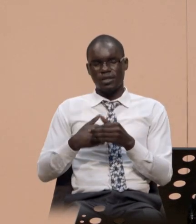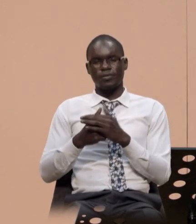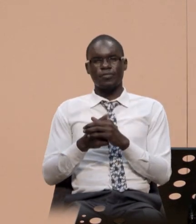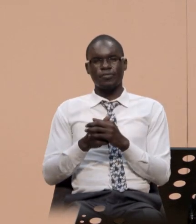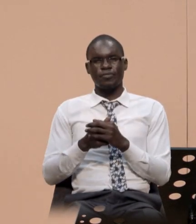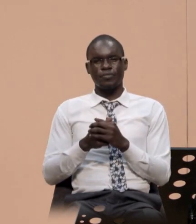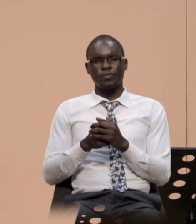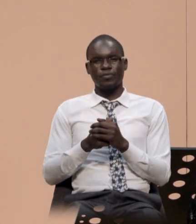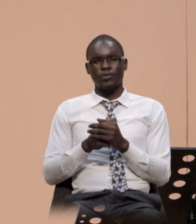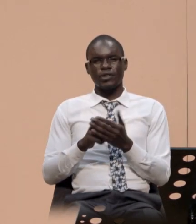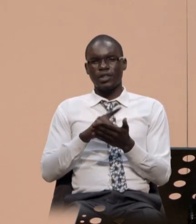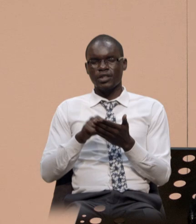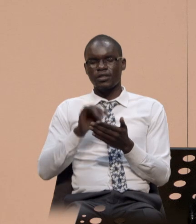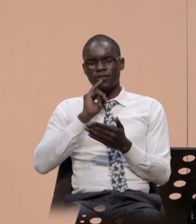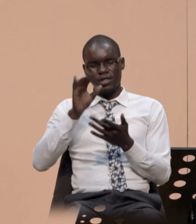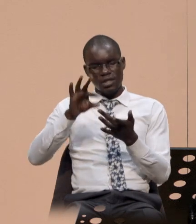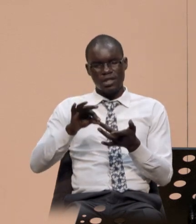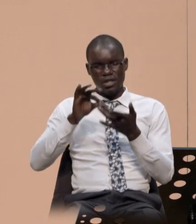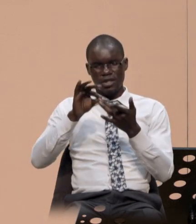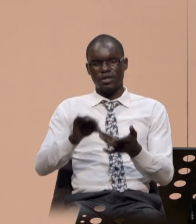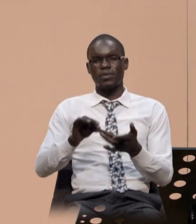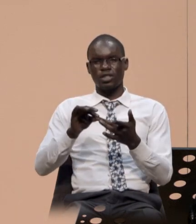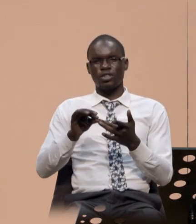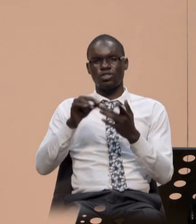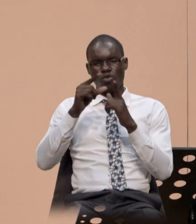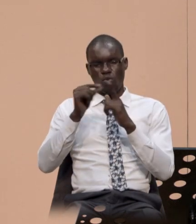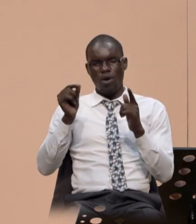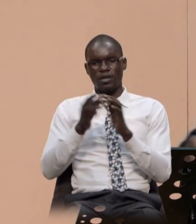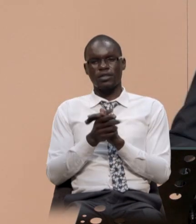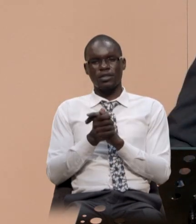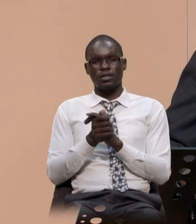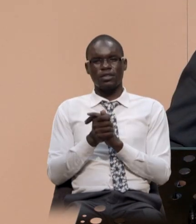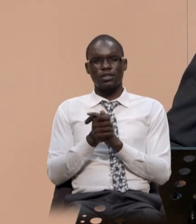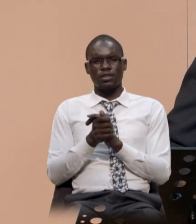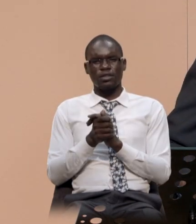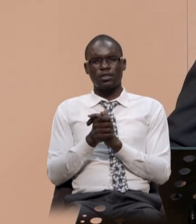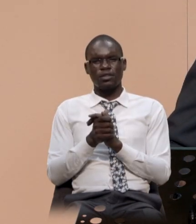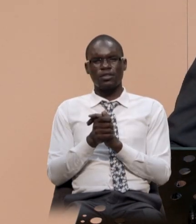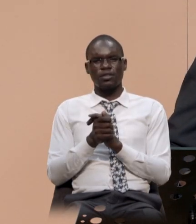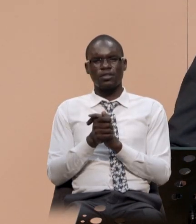Watumishi wa Bwana, hili neno la pekee. Hili ni neno la pekee zaidi. Na hivyo